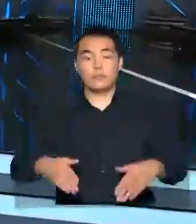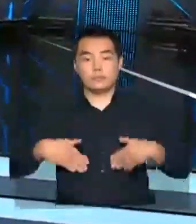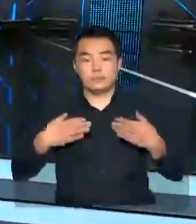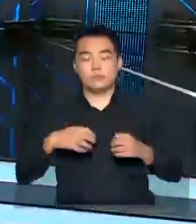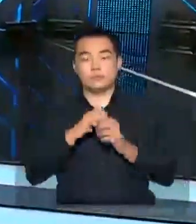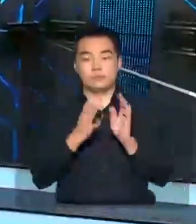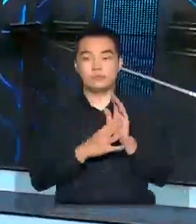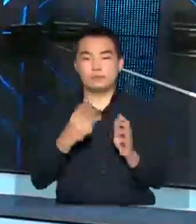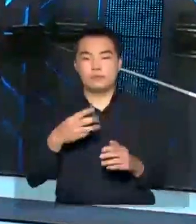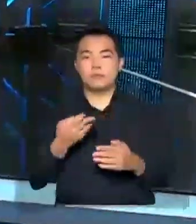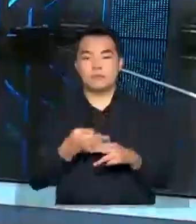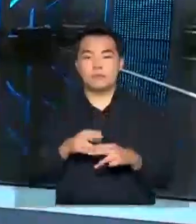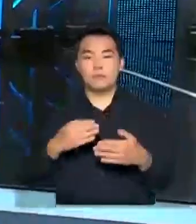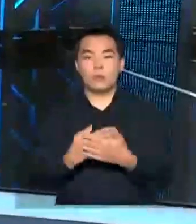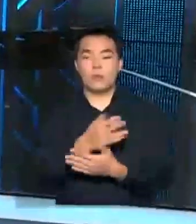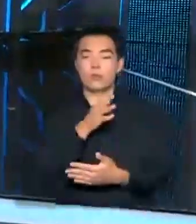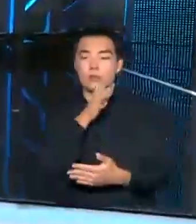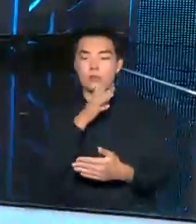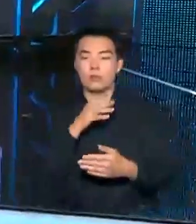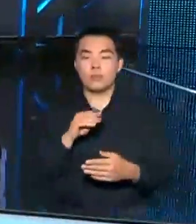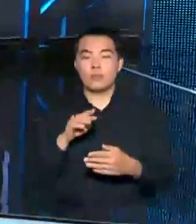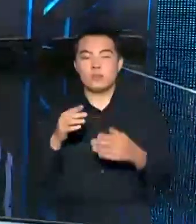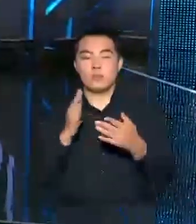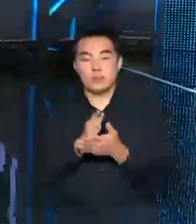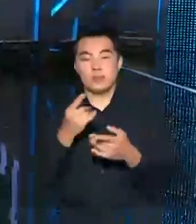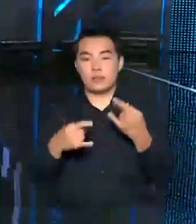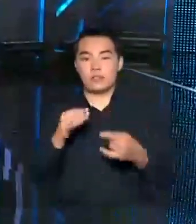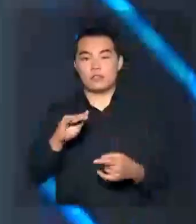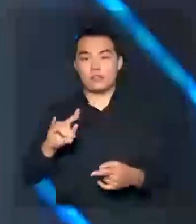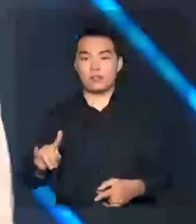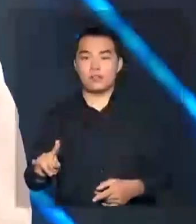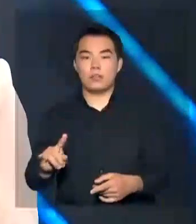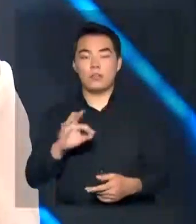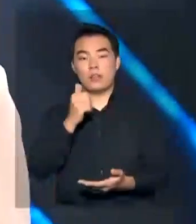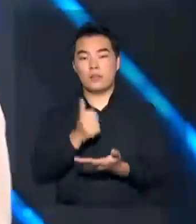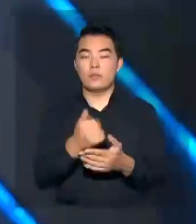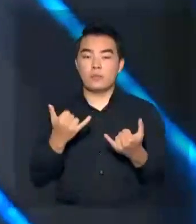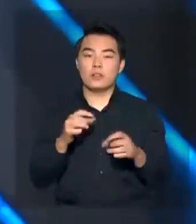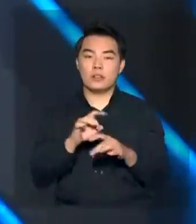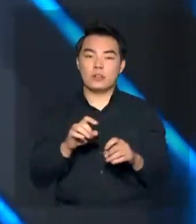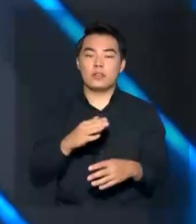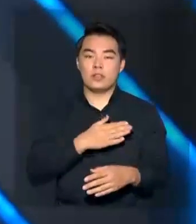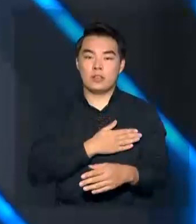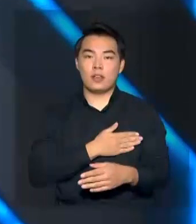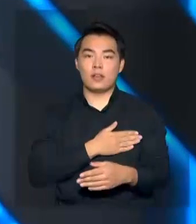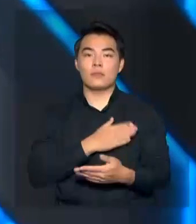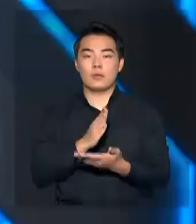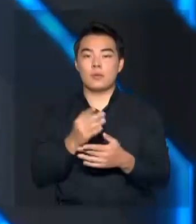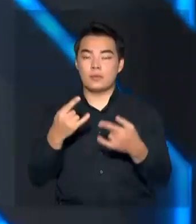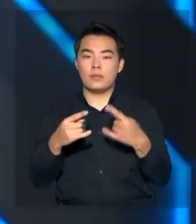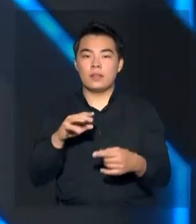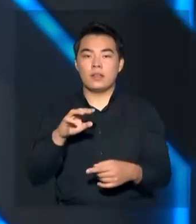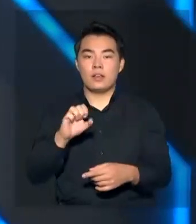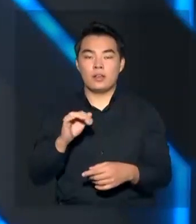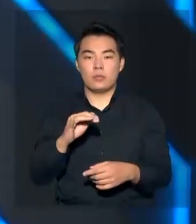Добрый вечер. 19:30. Это новое время в эфире телеканала «Жибек Жолы». О главном сегодня в прямом эфире расскажу вам я, Айнура